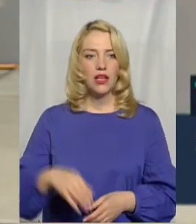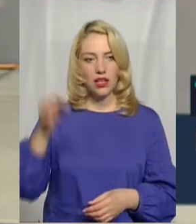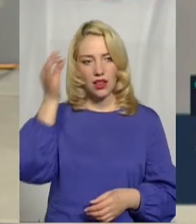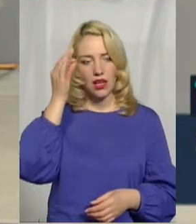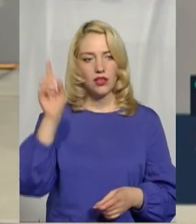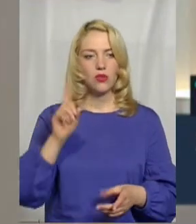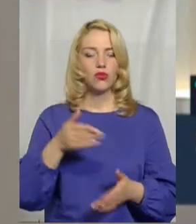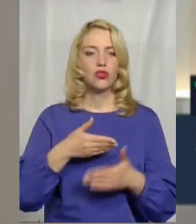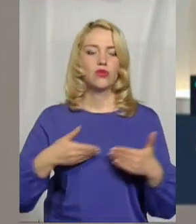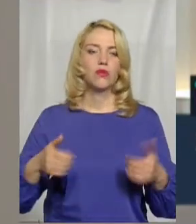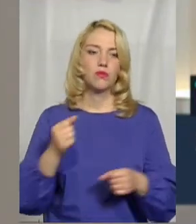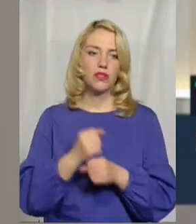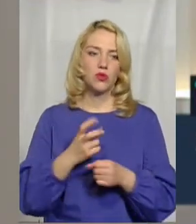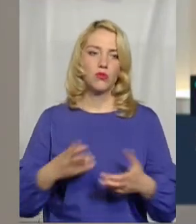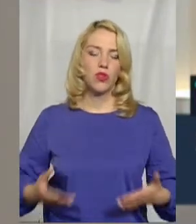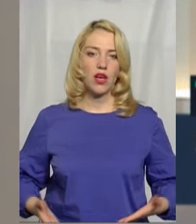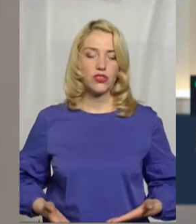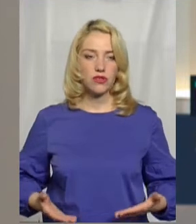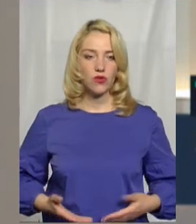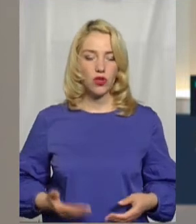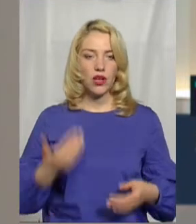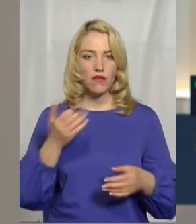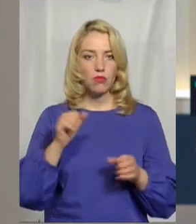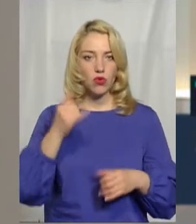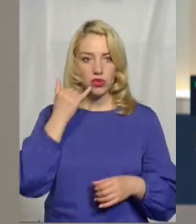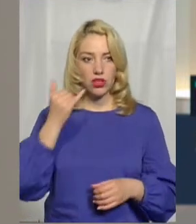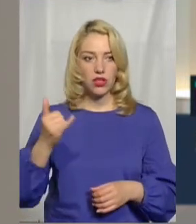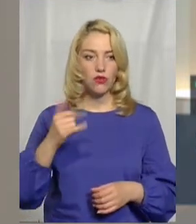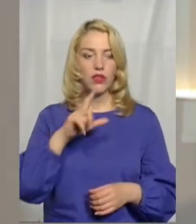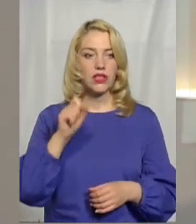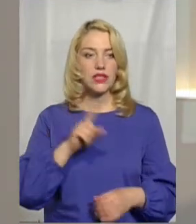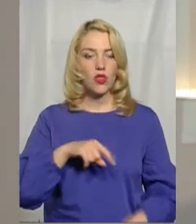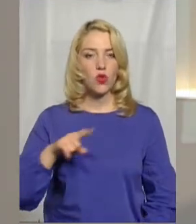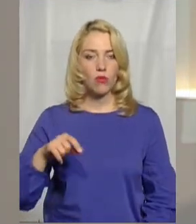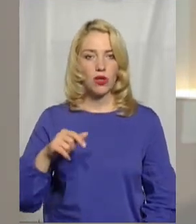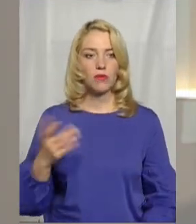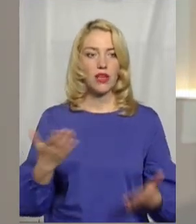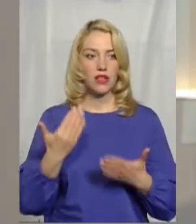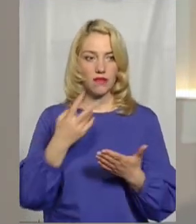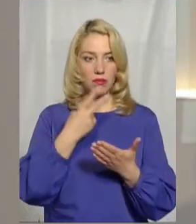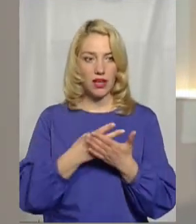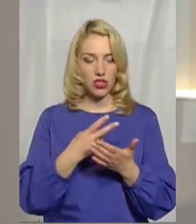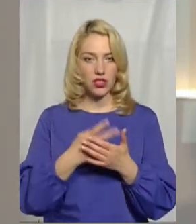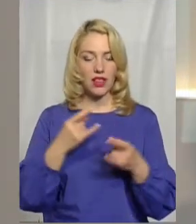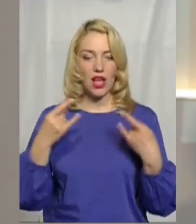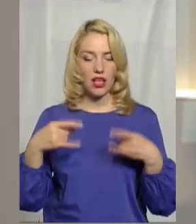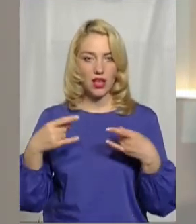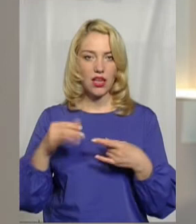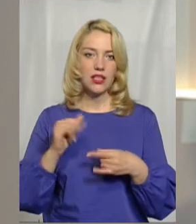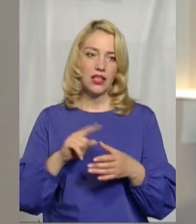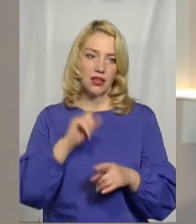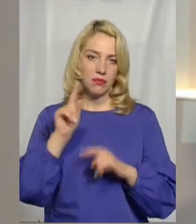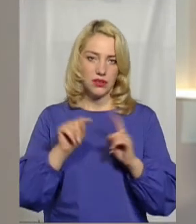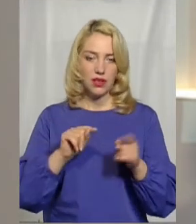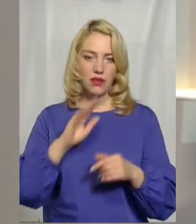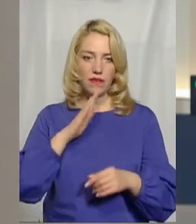ми працюємо наживо. Ви можете телефонувати за номером, який ви бачите на екрані, і ставити запитання